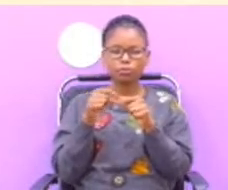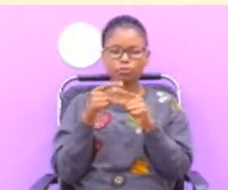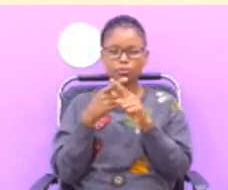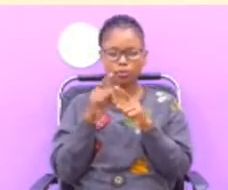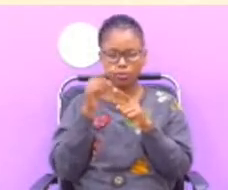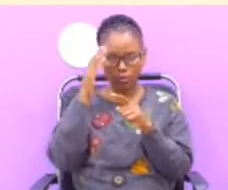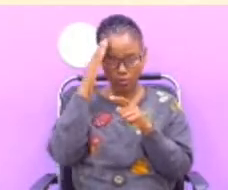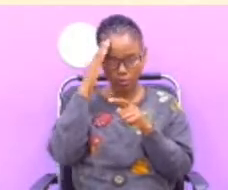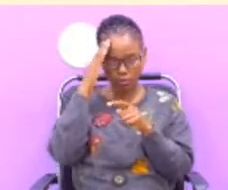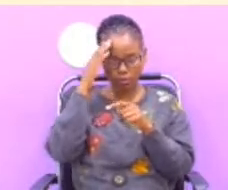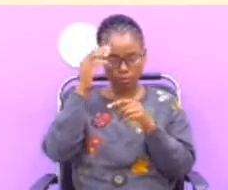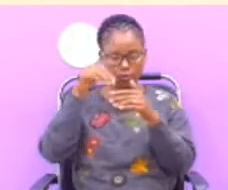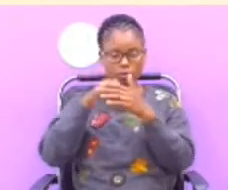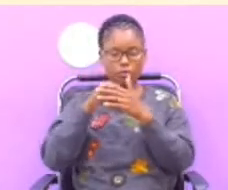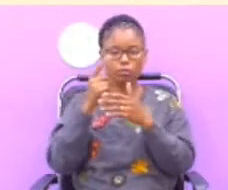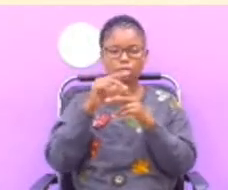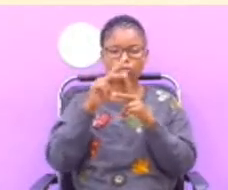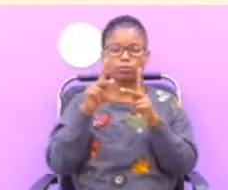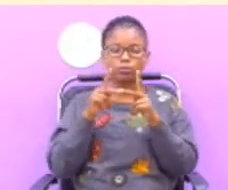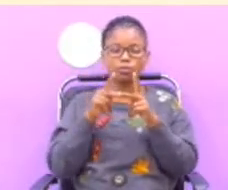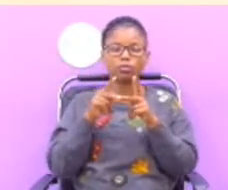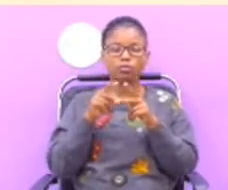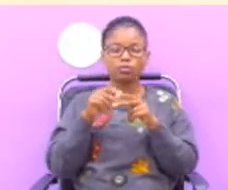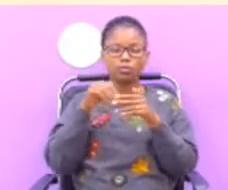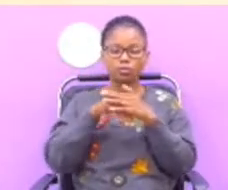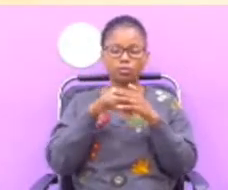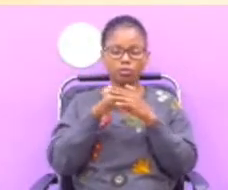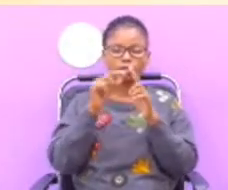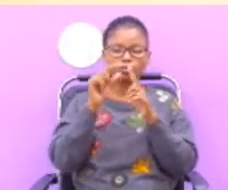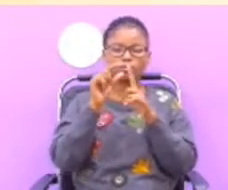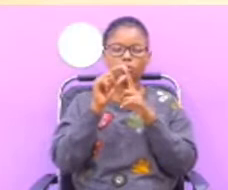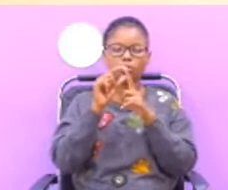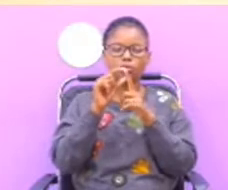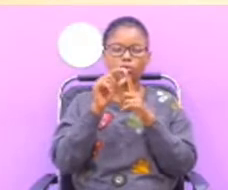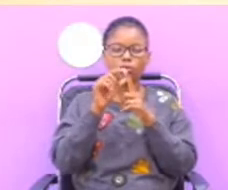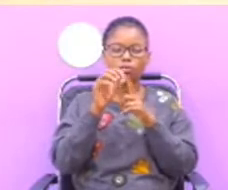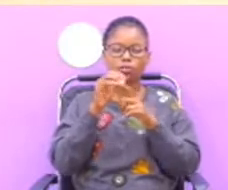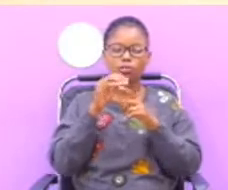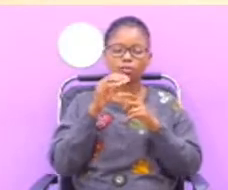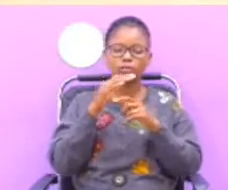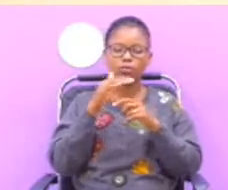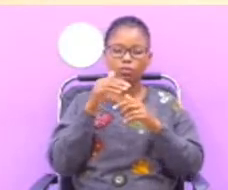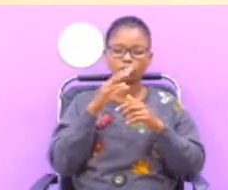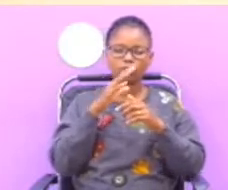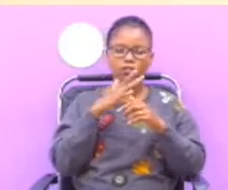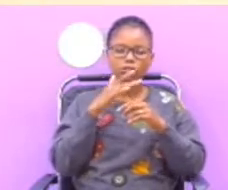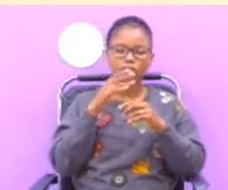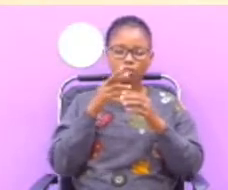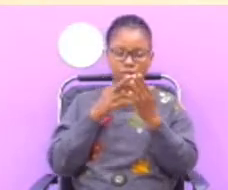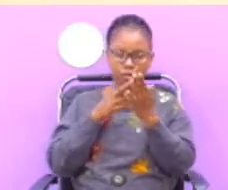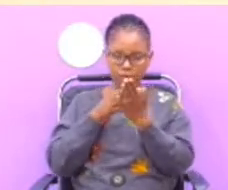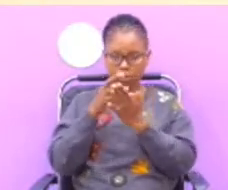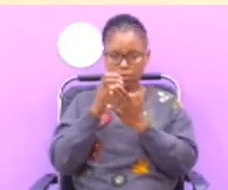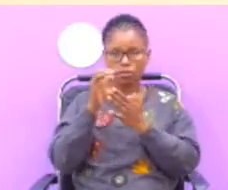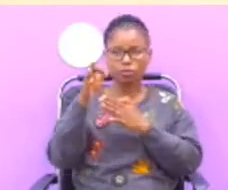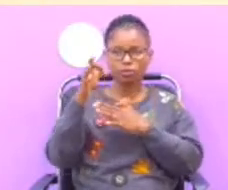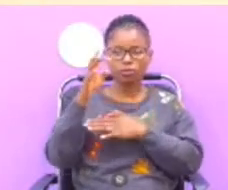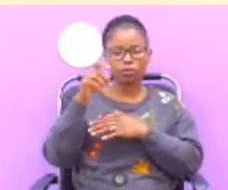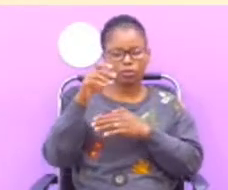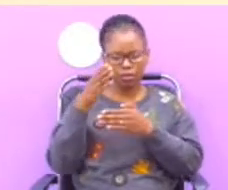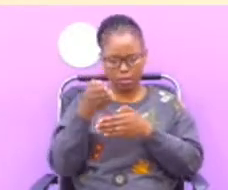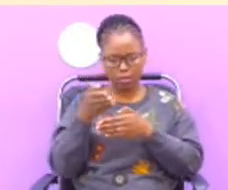hamwetu ogihota kuehitha, okiwaini kia gai, nodhi guine wa gai. How? Doge kinjire kane uwako kwa